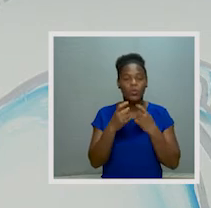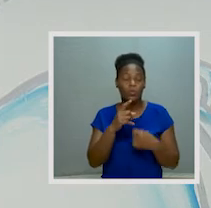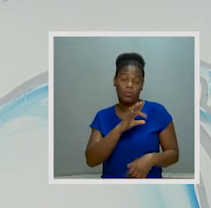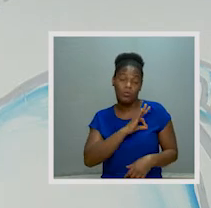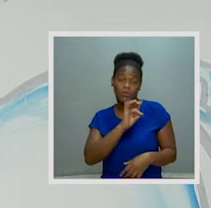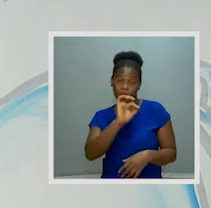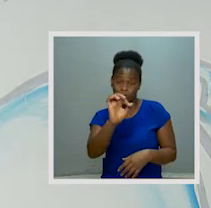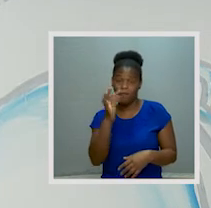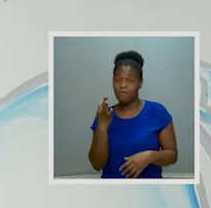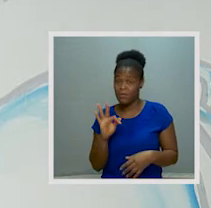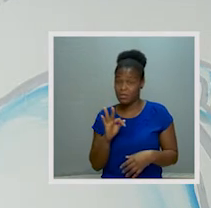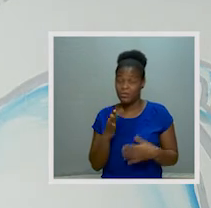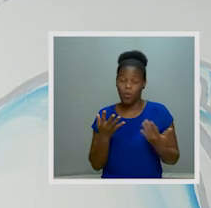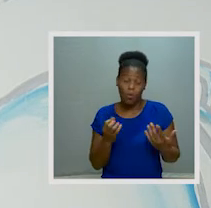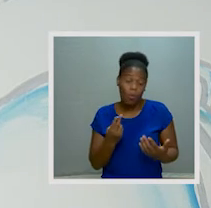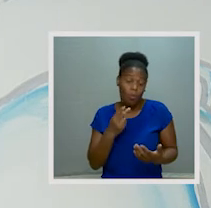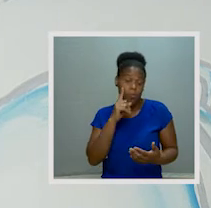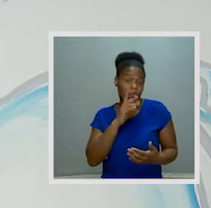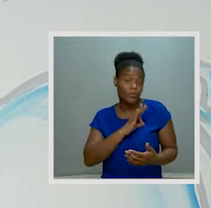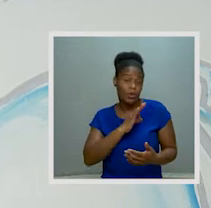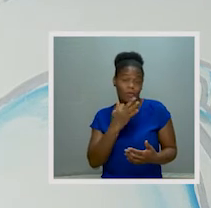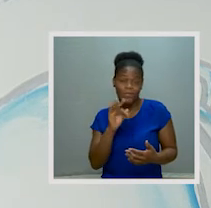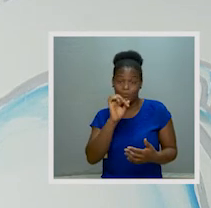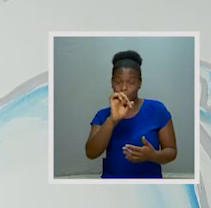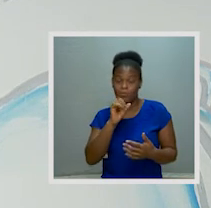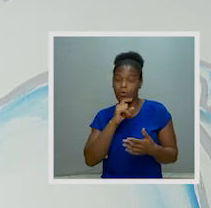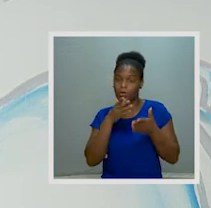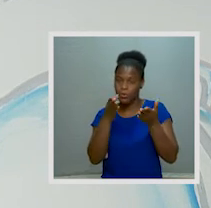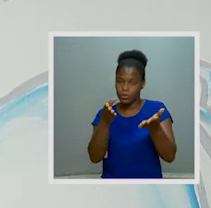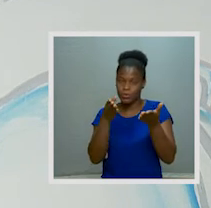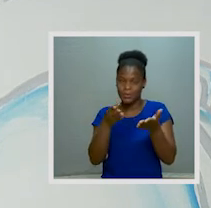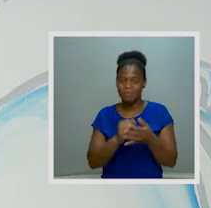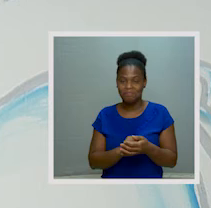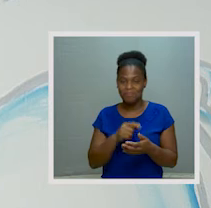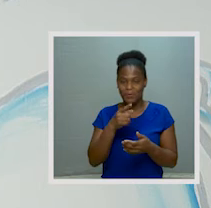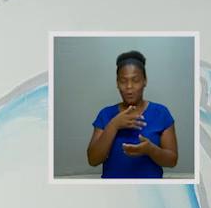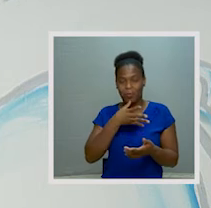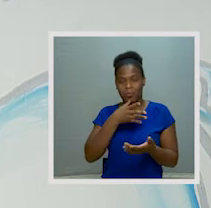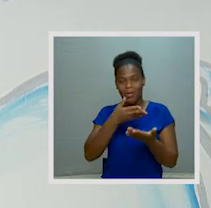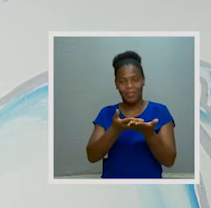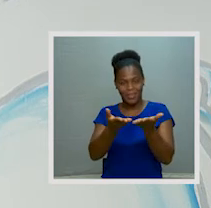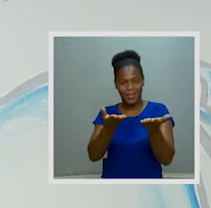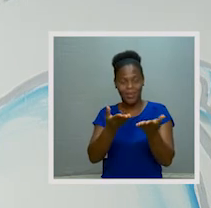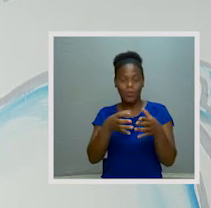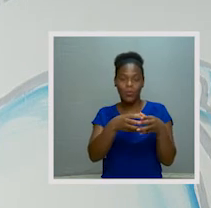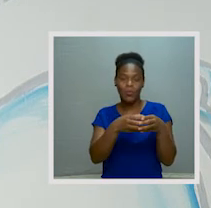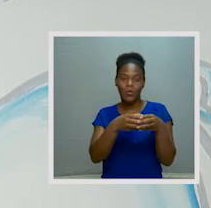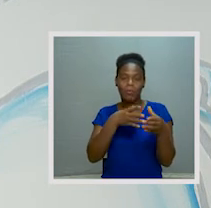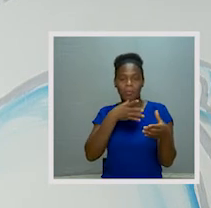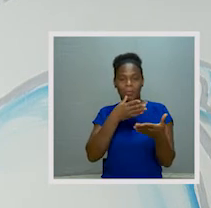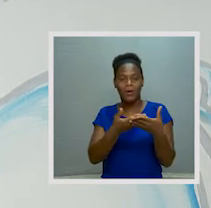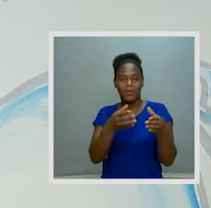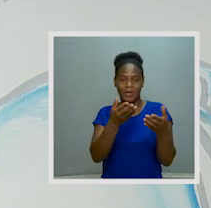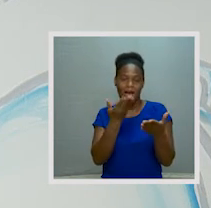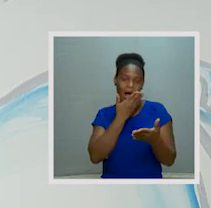vous demandez vos professeurs ou votre professeur, ils peuvent vous guider. Et vous allez présenter ça à votre